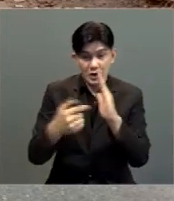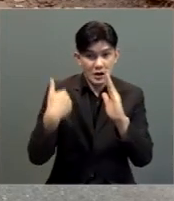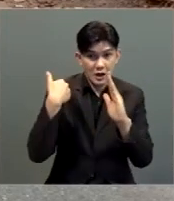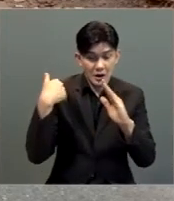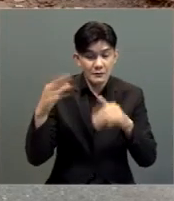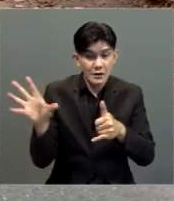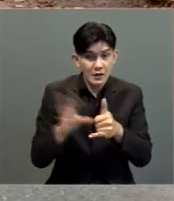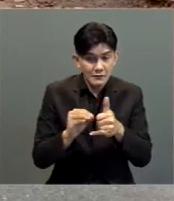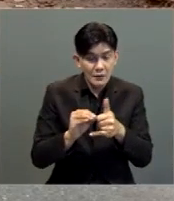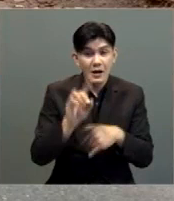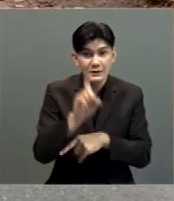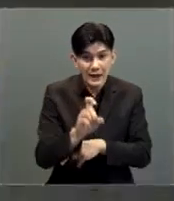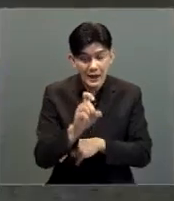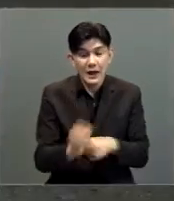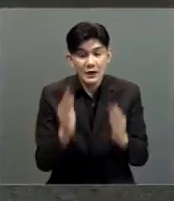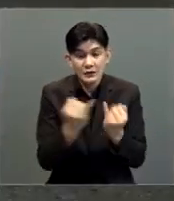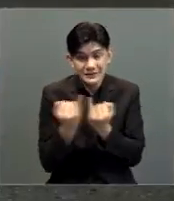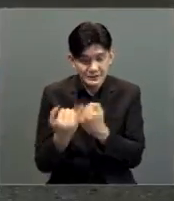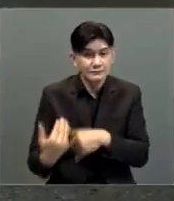เมษายนที่ผ่านมาหลังมีรายงานก่อสร้างชาวศรีสะเกษเดินทางจากพัทลุงเข้ามาในพื้นที่แล้วก็ติดครบ29